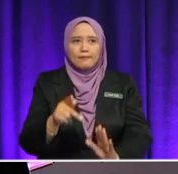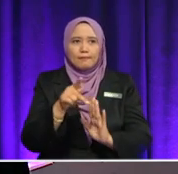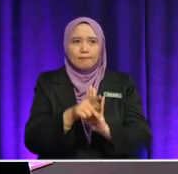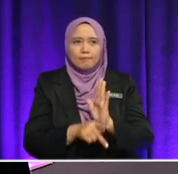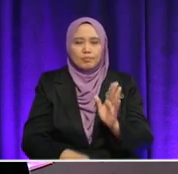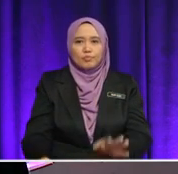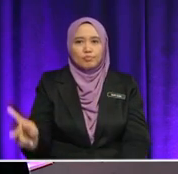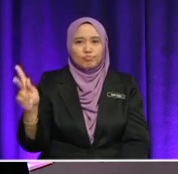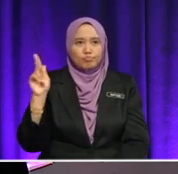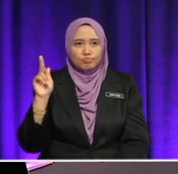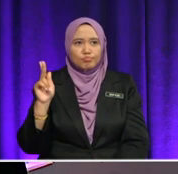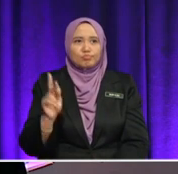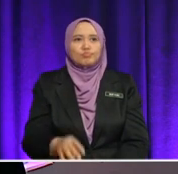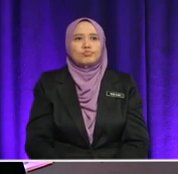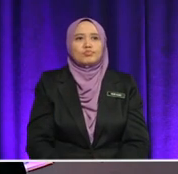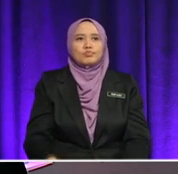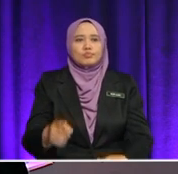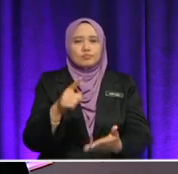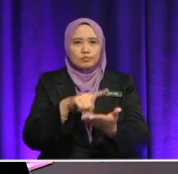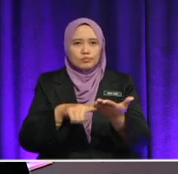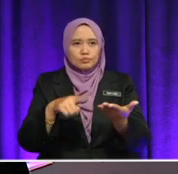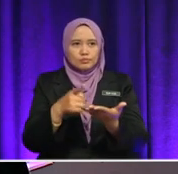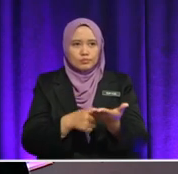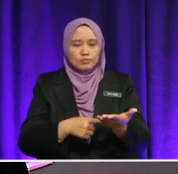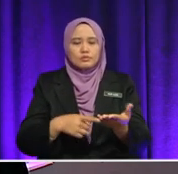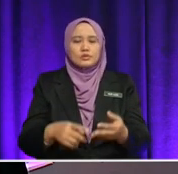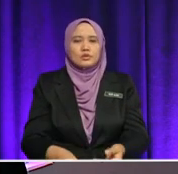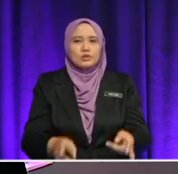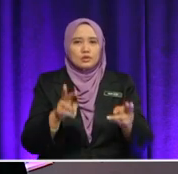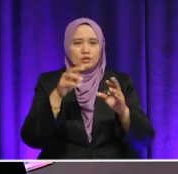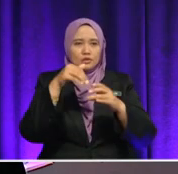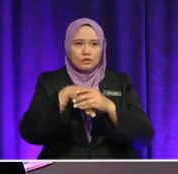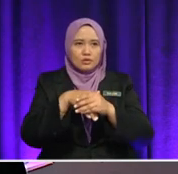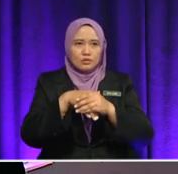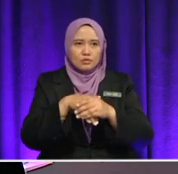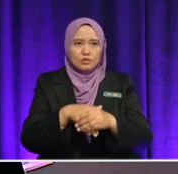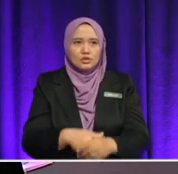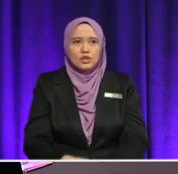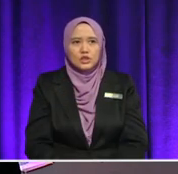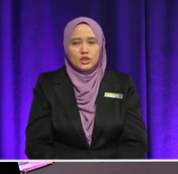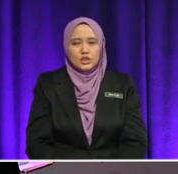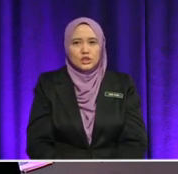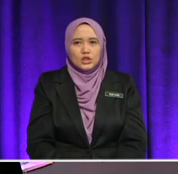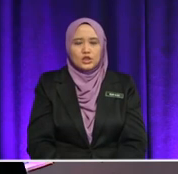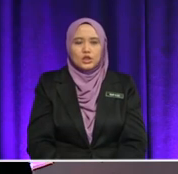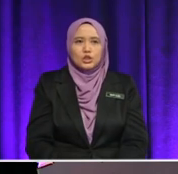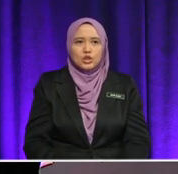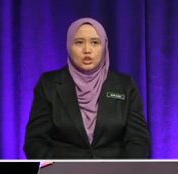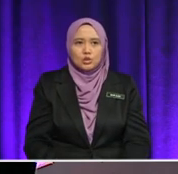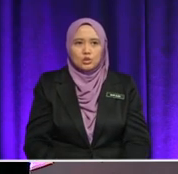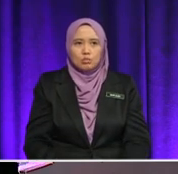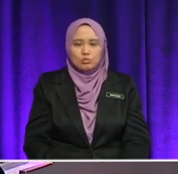menentu urus proses pinaraya dan mengumumkan keputusan pemenang